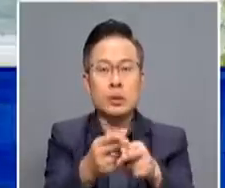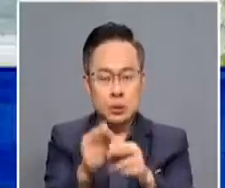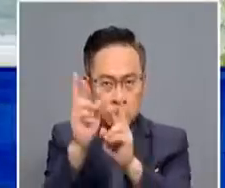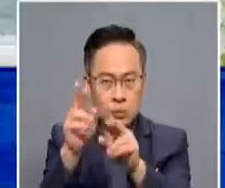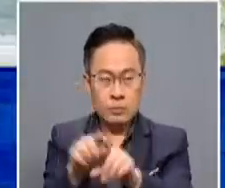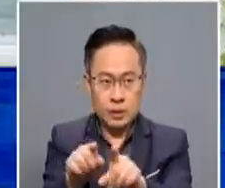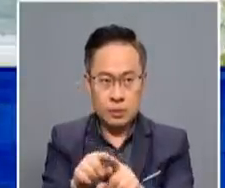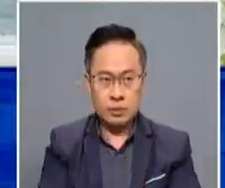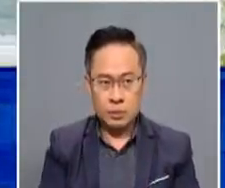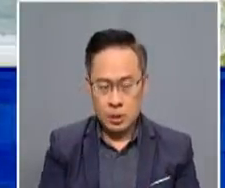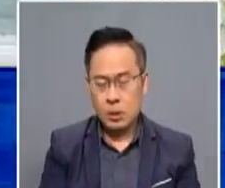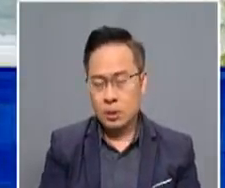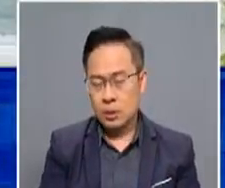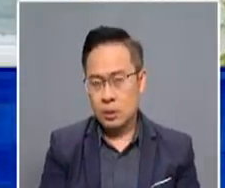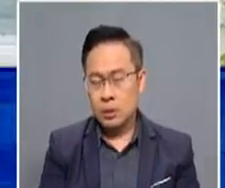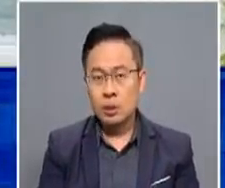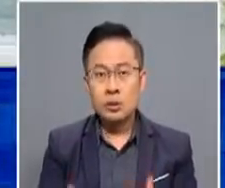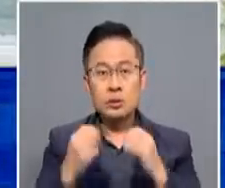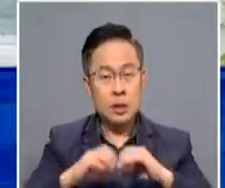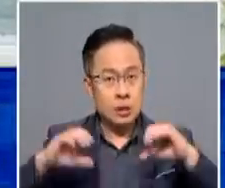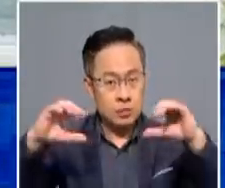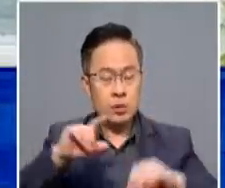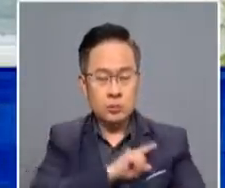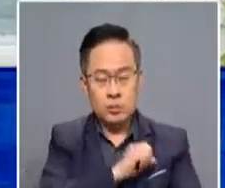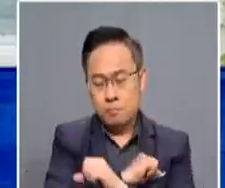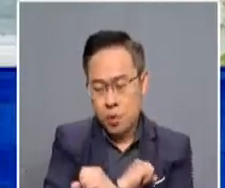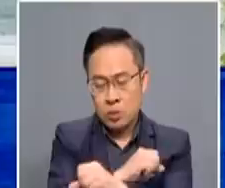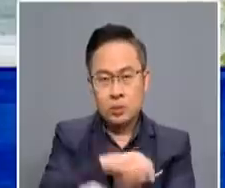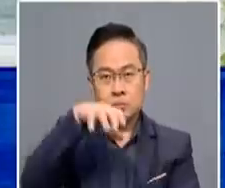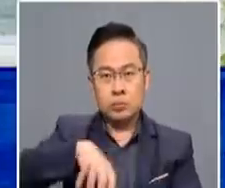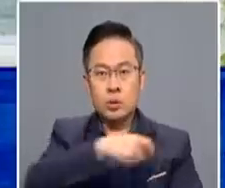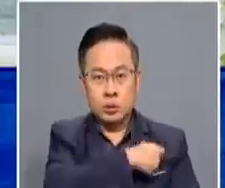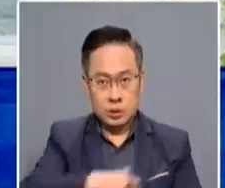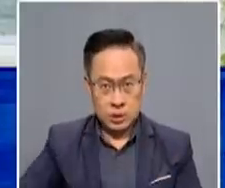รัฐบาลจำเป็นต้องทำก็คือในเรื่องการปกป้องสถาบันของพระมหากษัตริย์อันนี้เป็นหน้